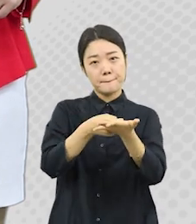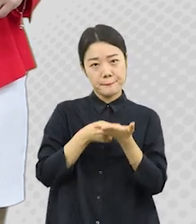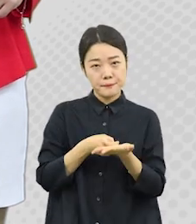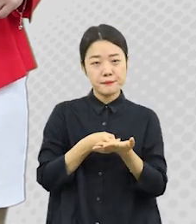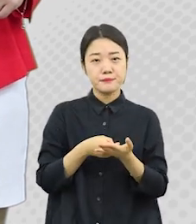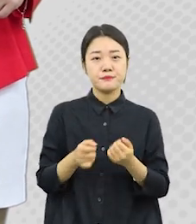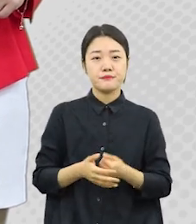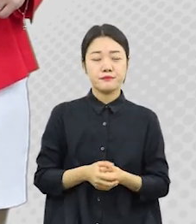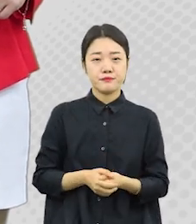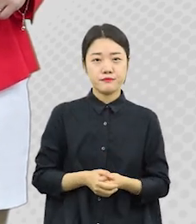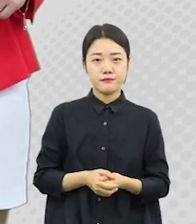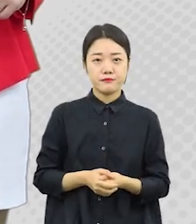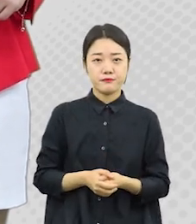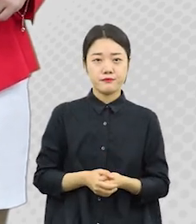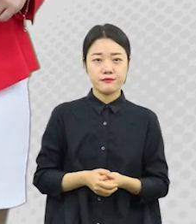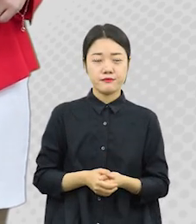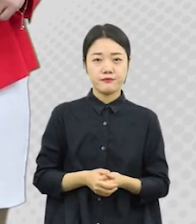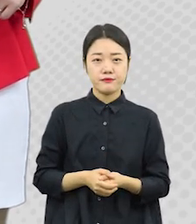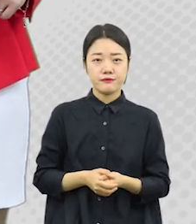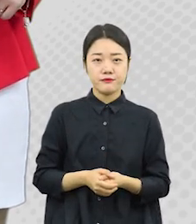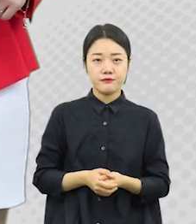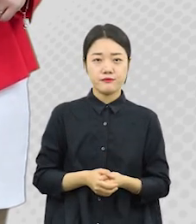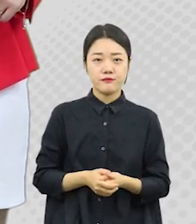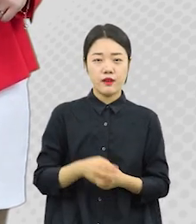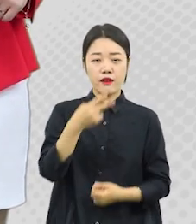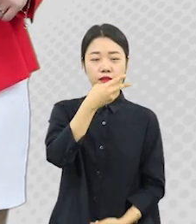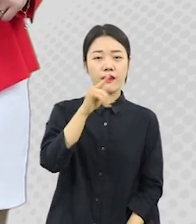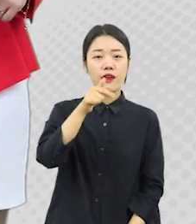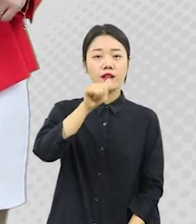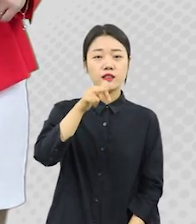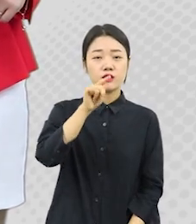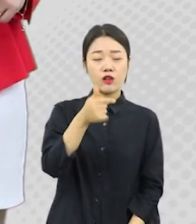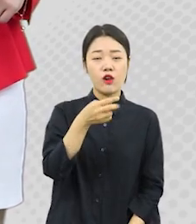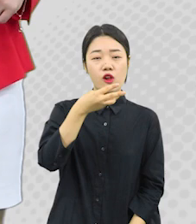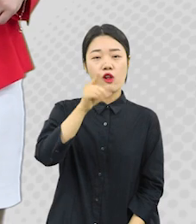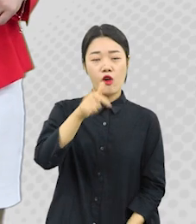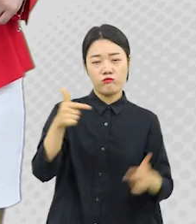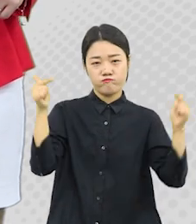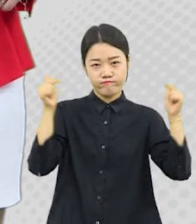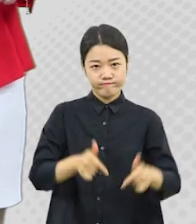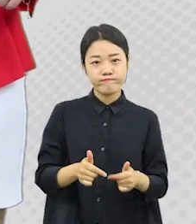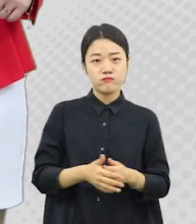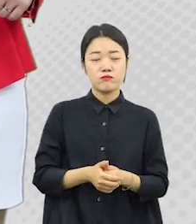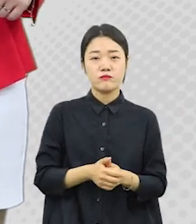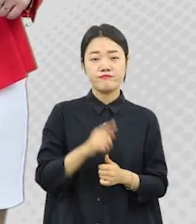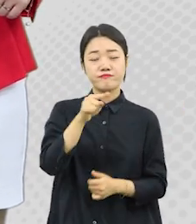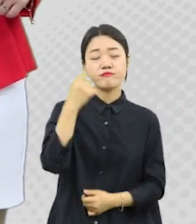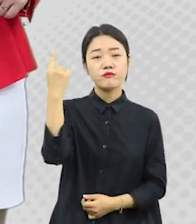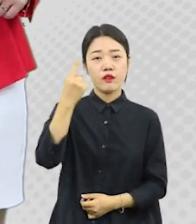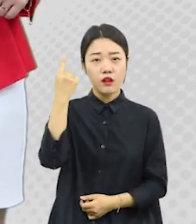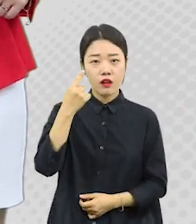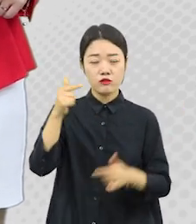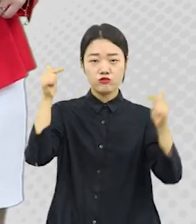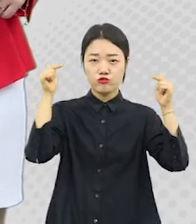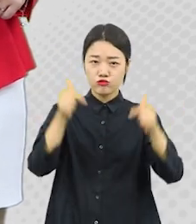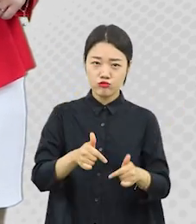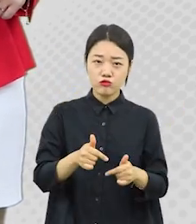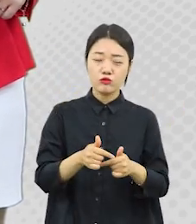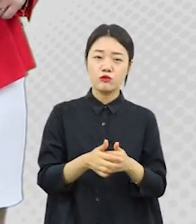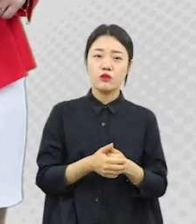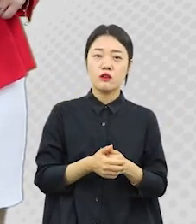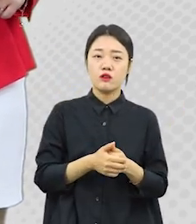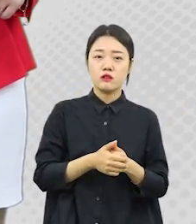원이 절감되는 효과를 봤다고 하는데요. 바로 대기전력을 줄이는 것입니다. 이 대기전력을 줄이는